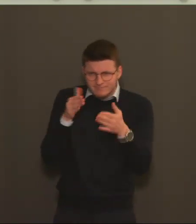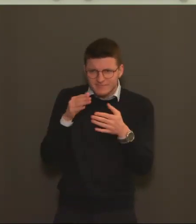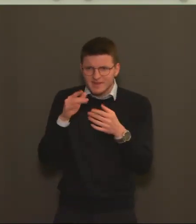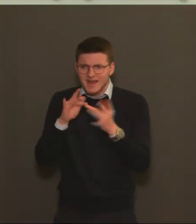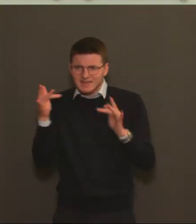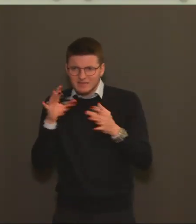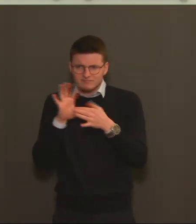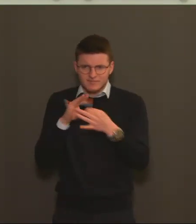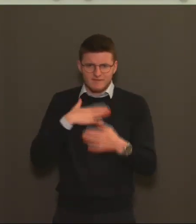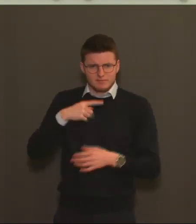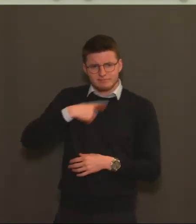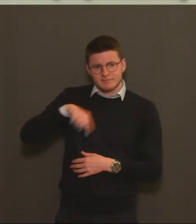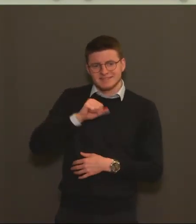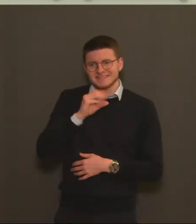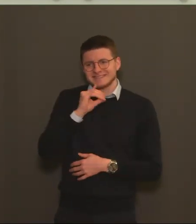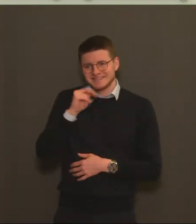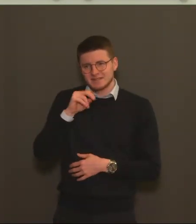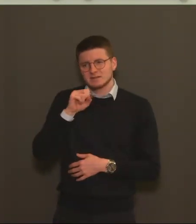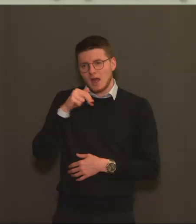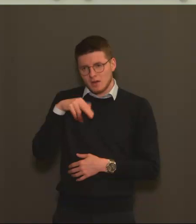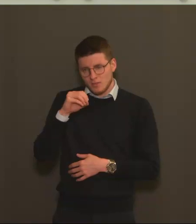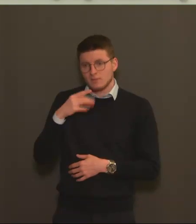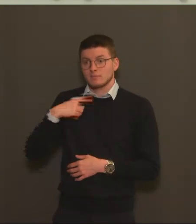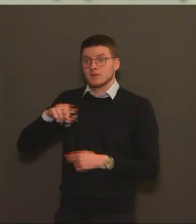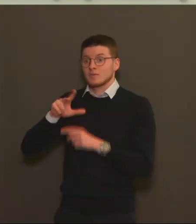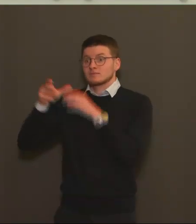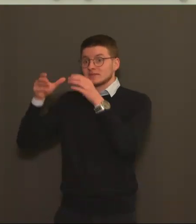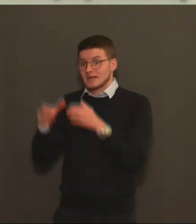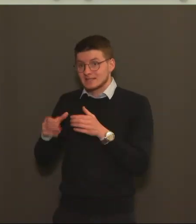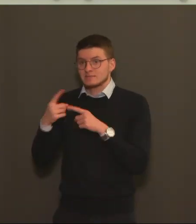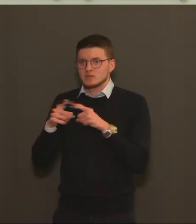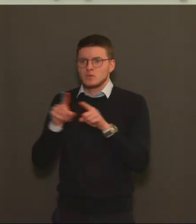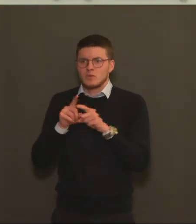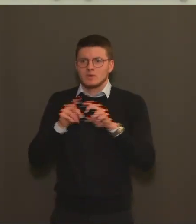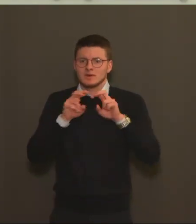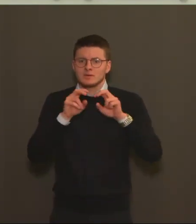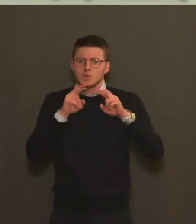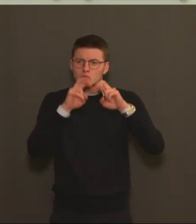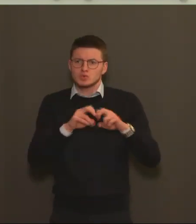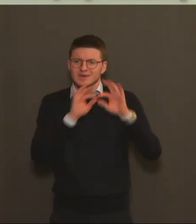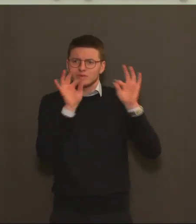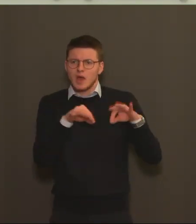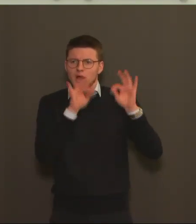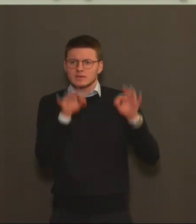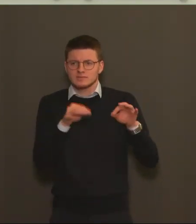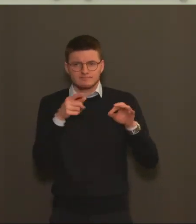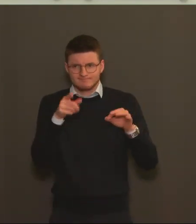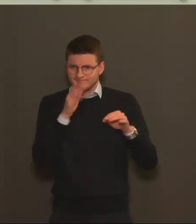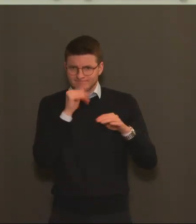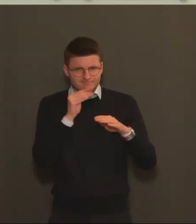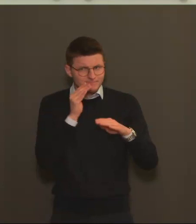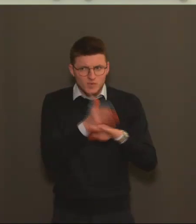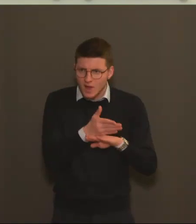Sciensano-websites en Lime Survey-toepassingen zullen daarom tijdens deze momenten niet toegankelijk zijn en Sciensano zal ook